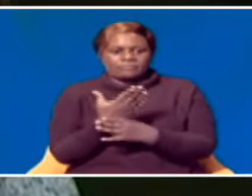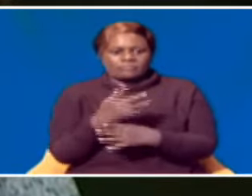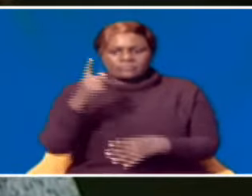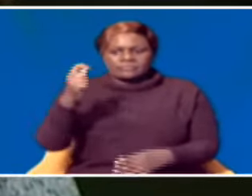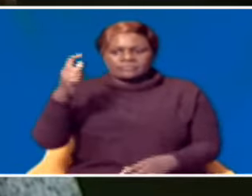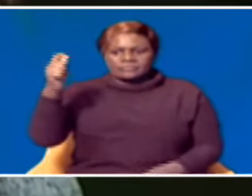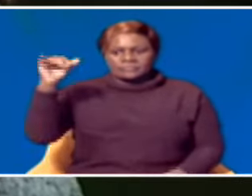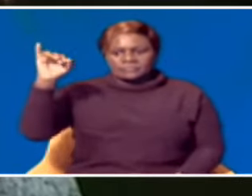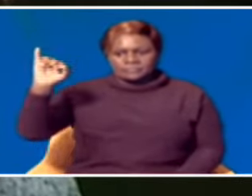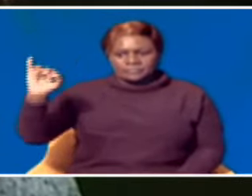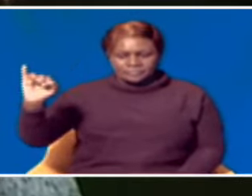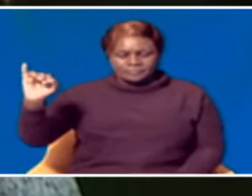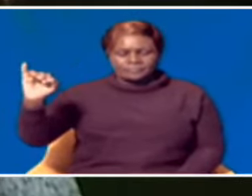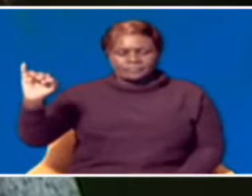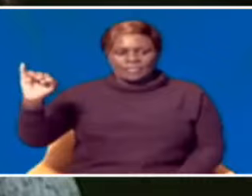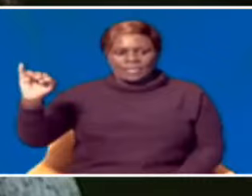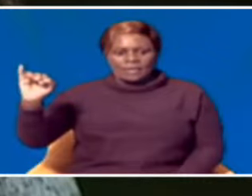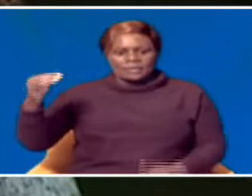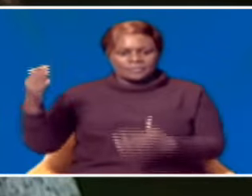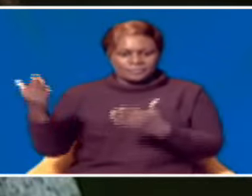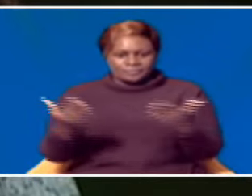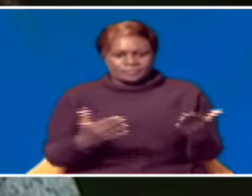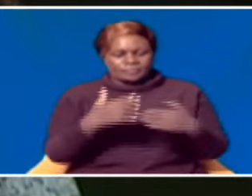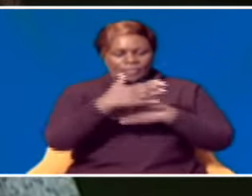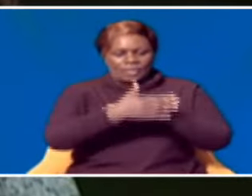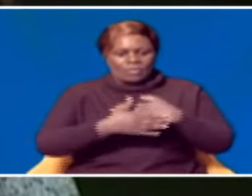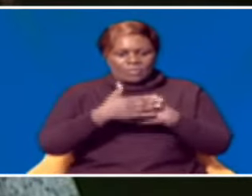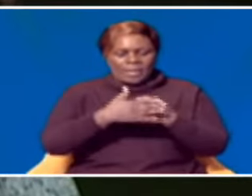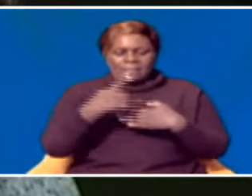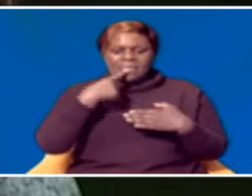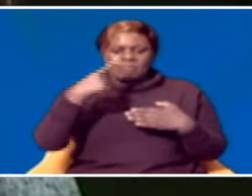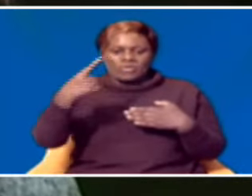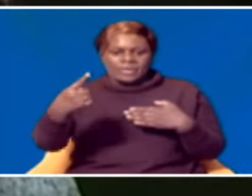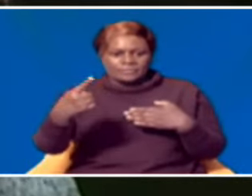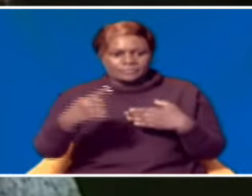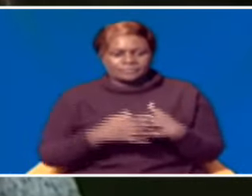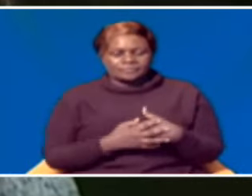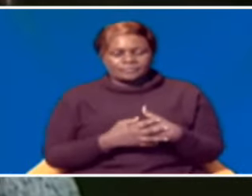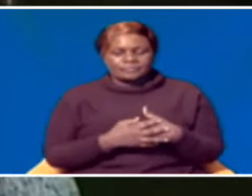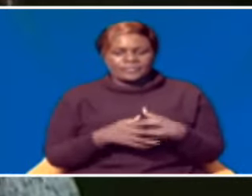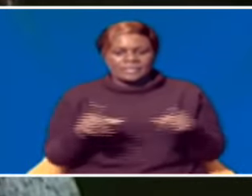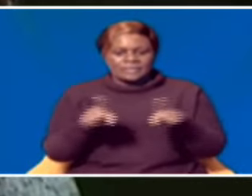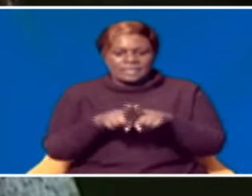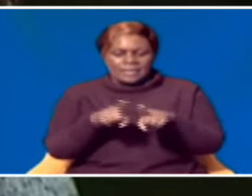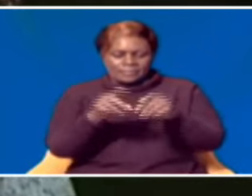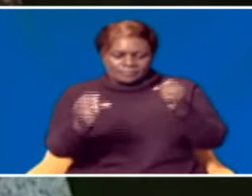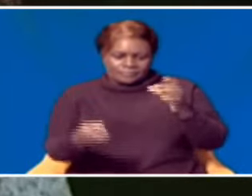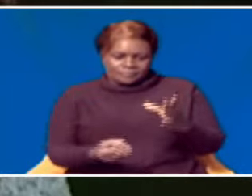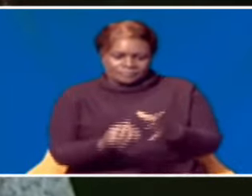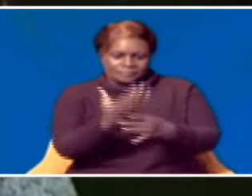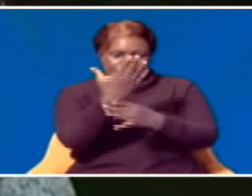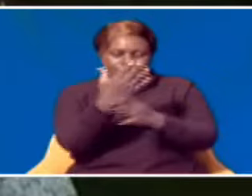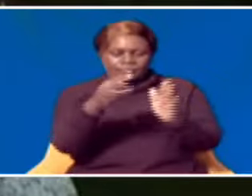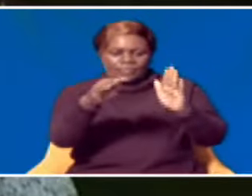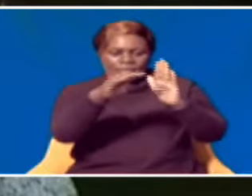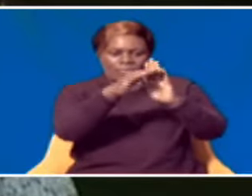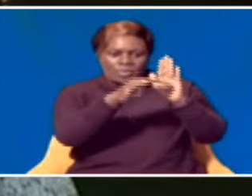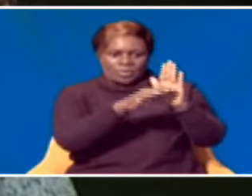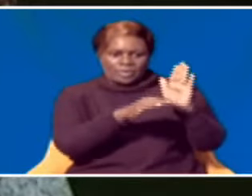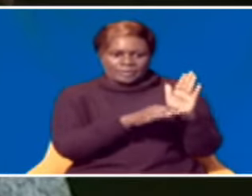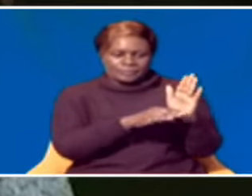TTI, na tukaletewa computers 100, na waka launch program